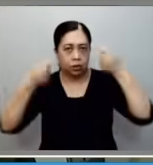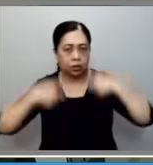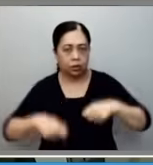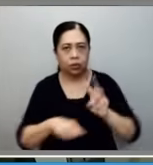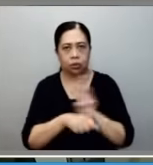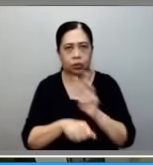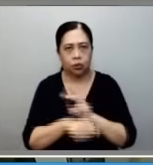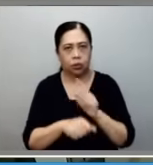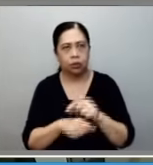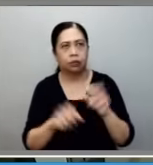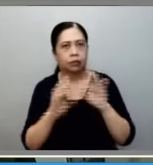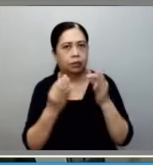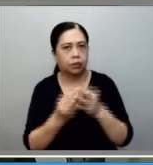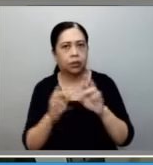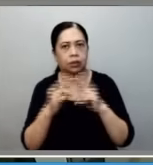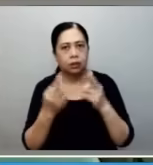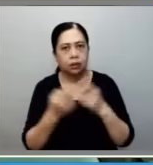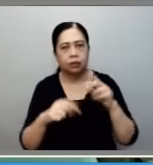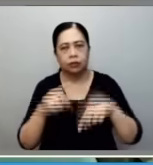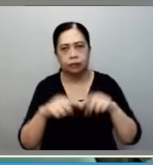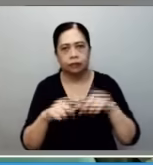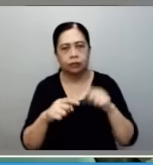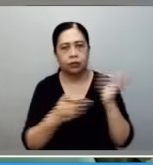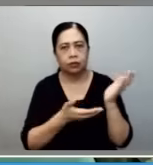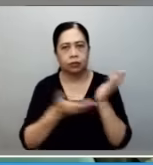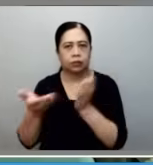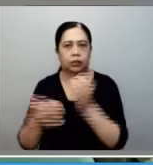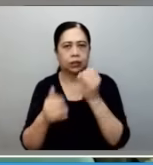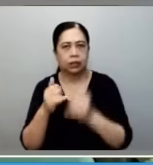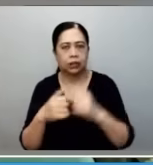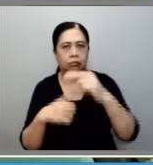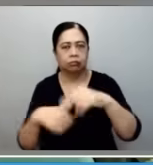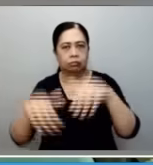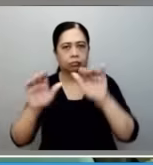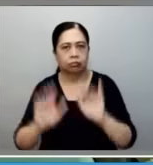buhay ni Jemboy na maghahatid sa kanya sa huling antungan ngayong araw na ito.